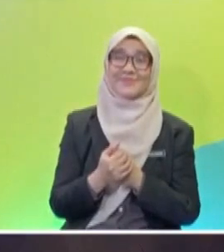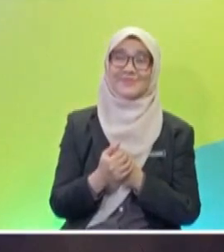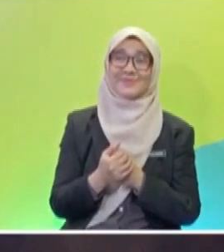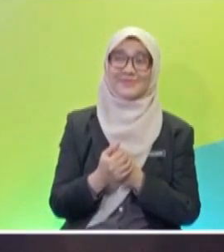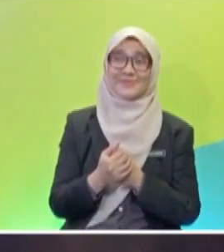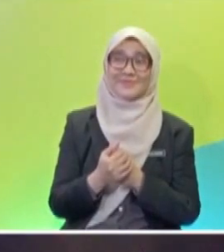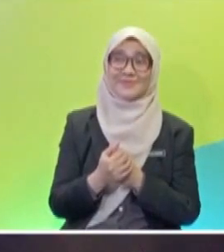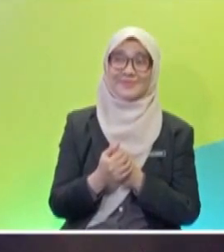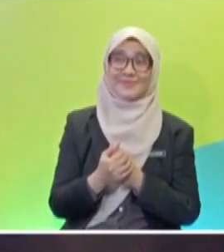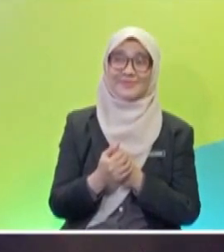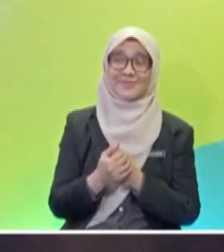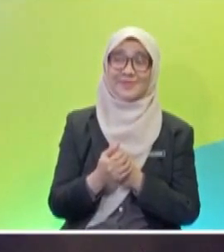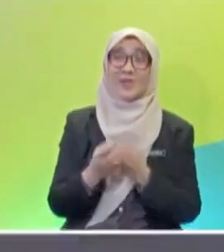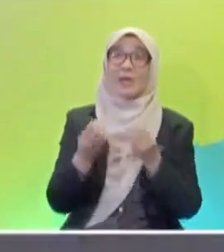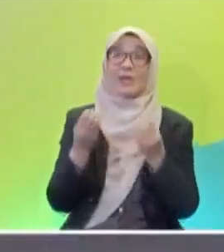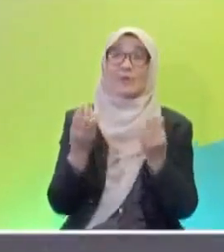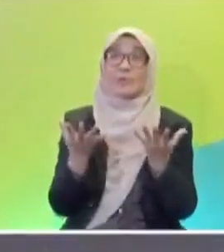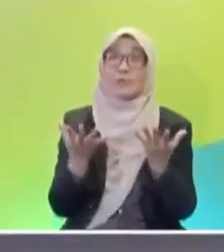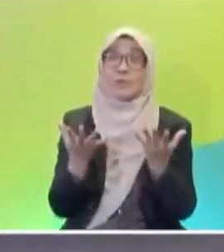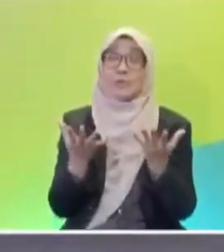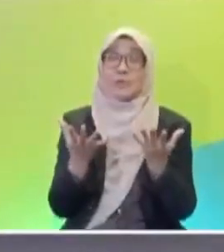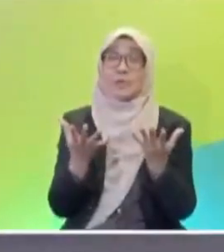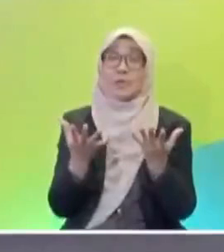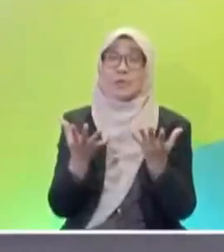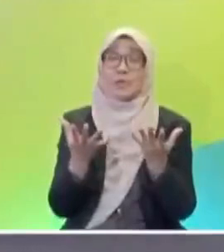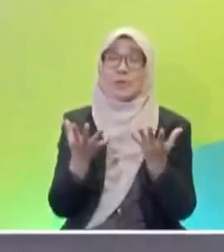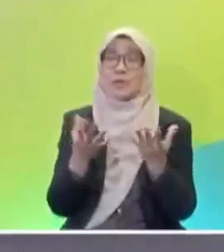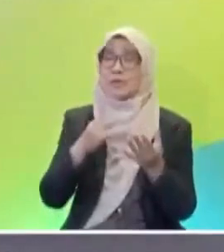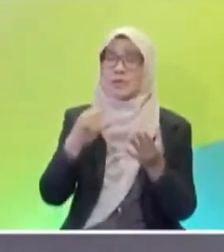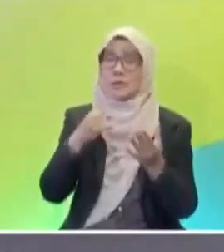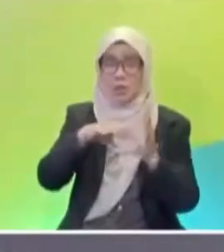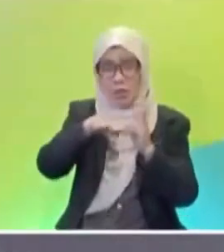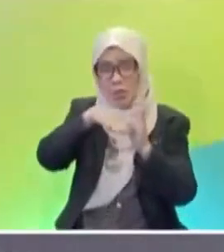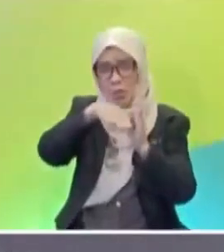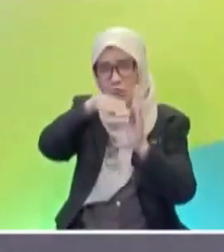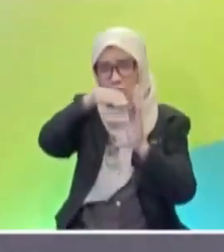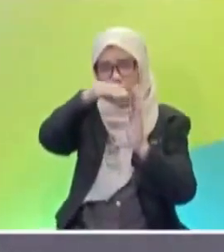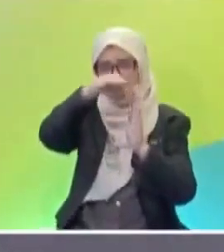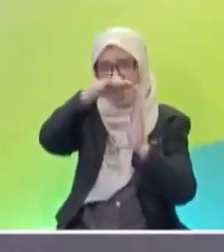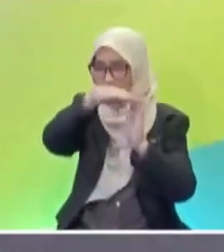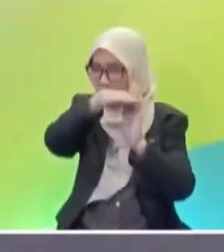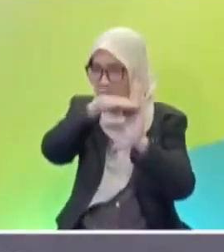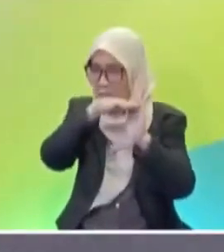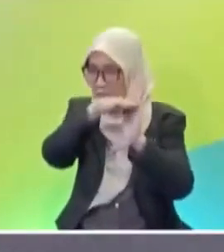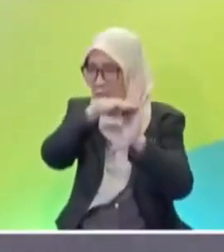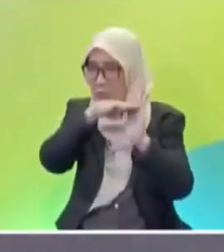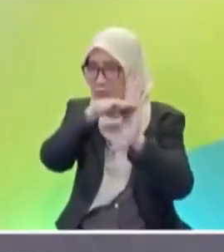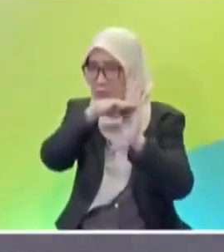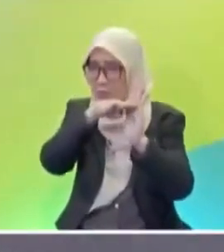sampai banyak jangan terlalu penuh agak-agak separuh saja pembully